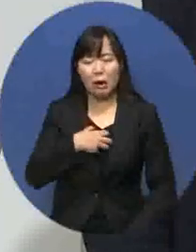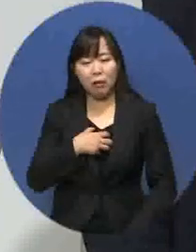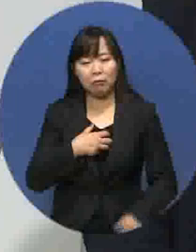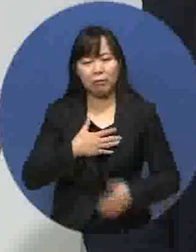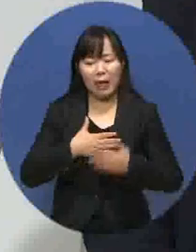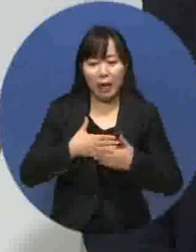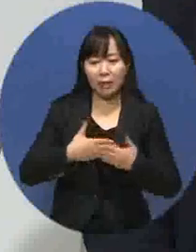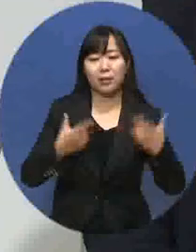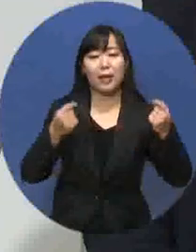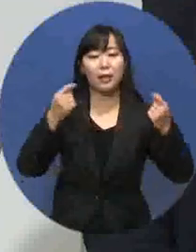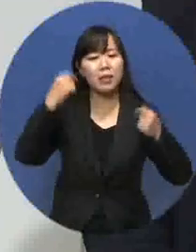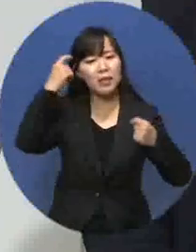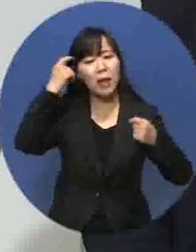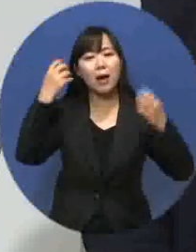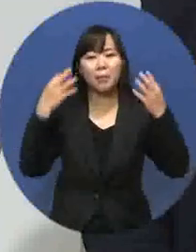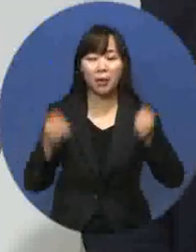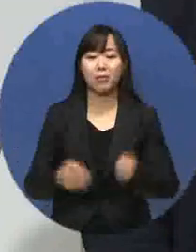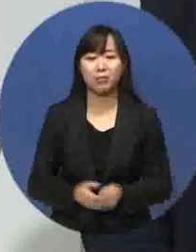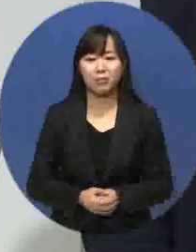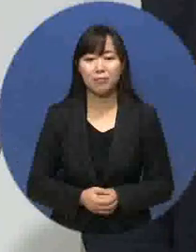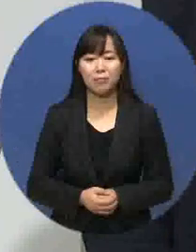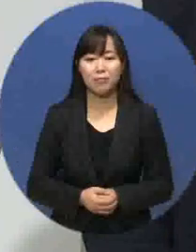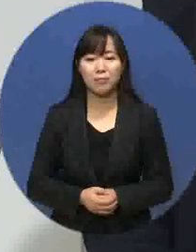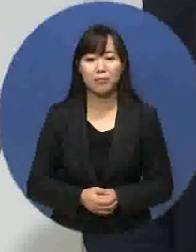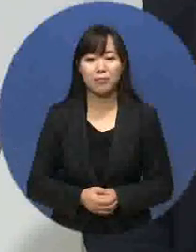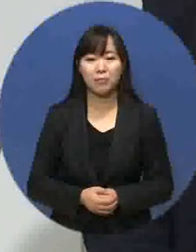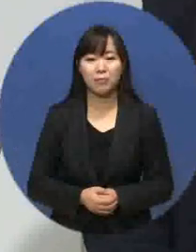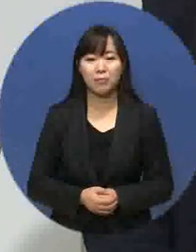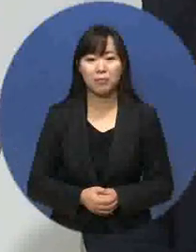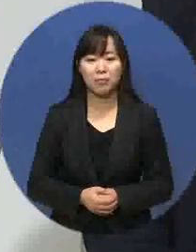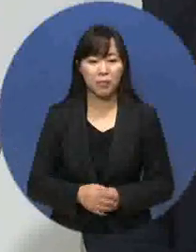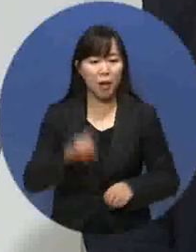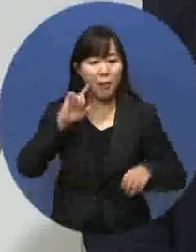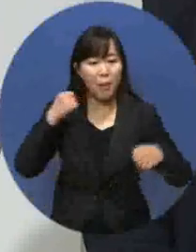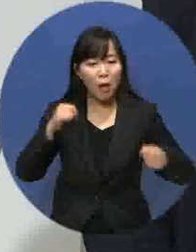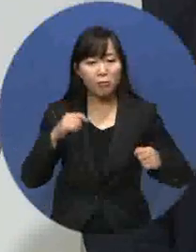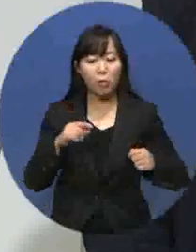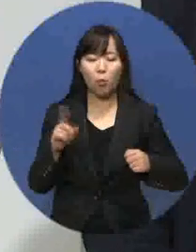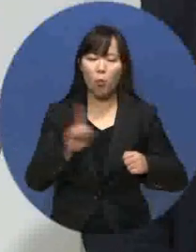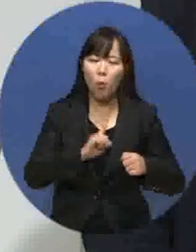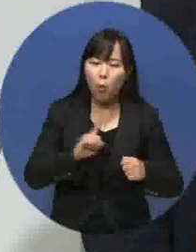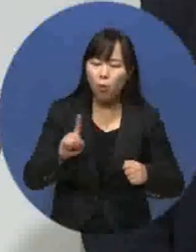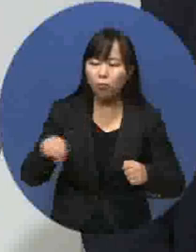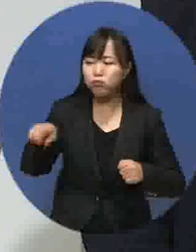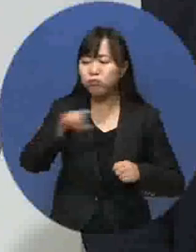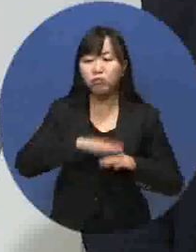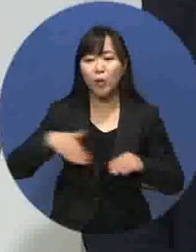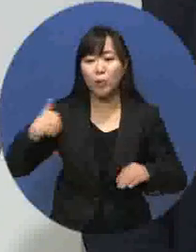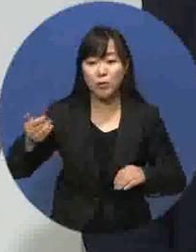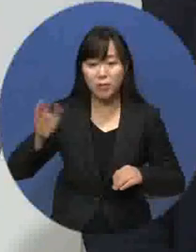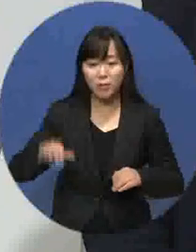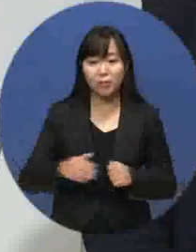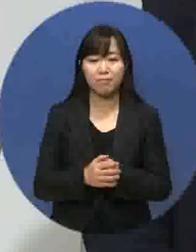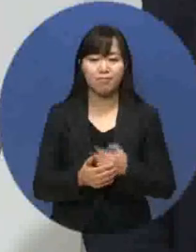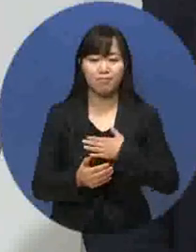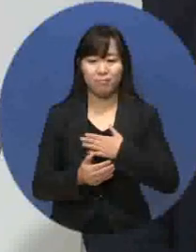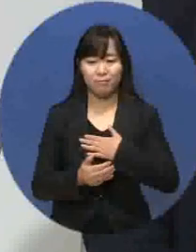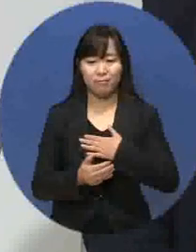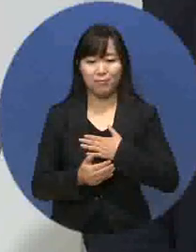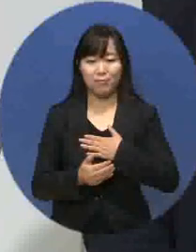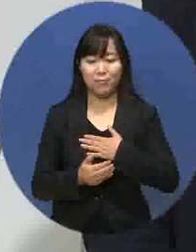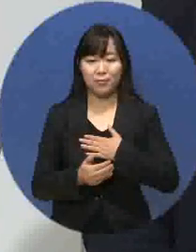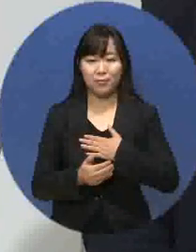긴장 이런 생각이 좀 많이 드는 것 같고 이제 배우들 뭐 어떤 배우들은 어떤지 모르겠어요. 저는